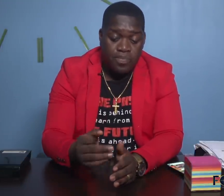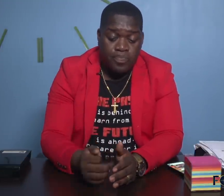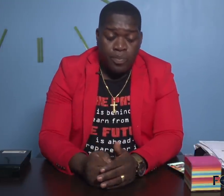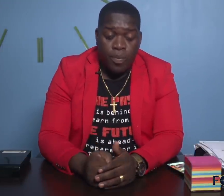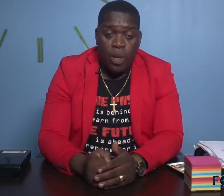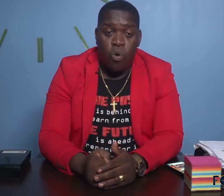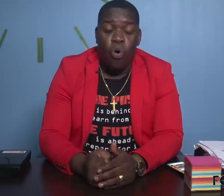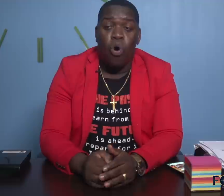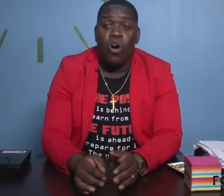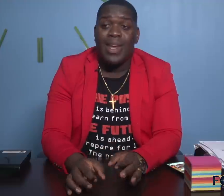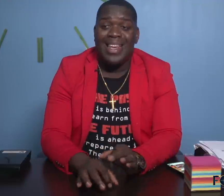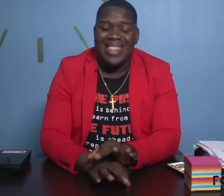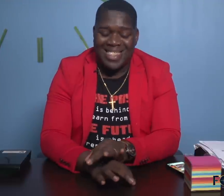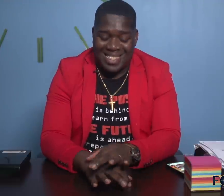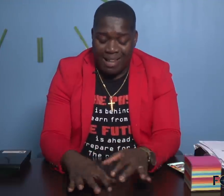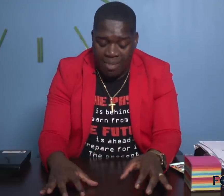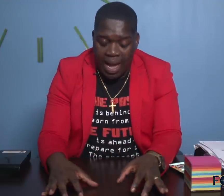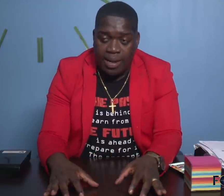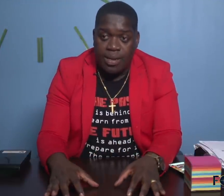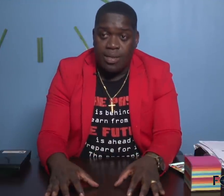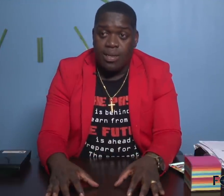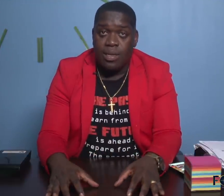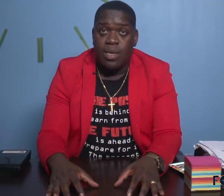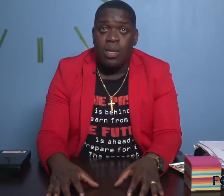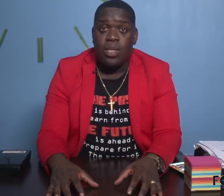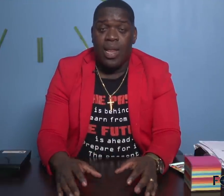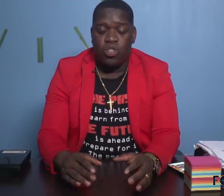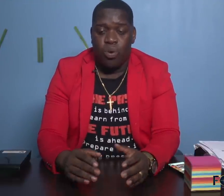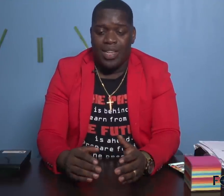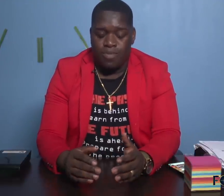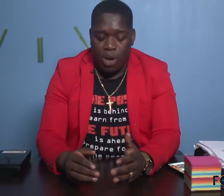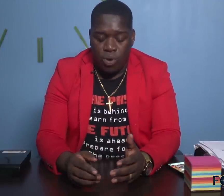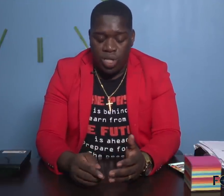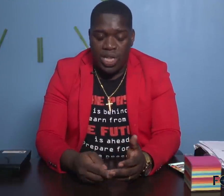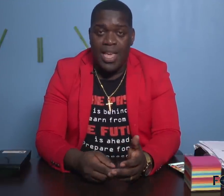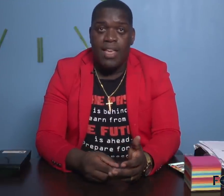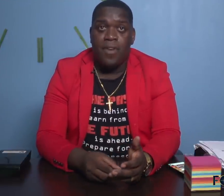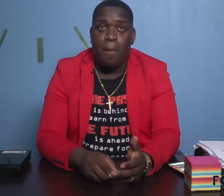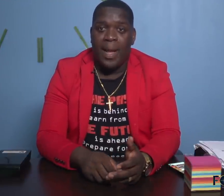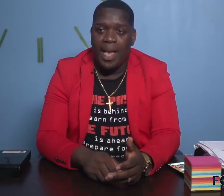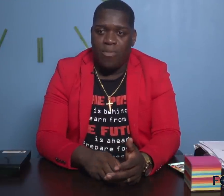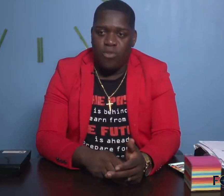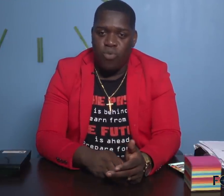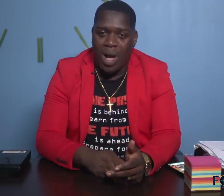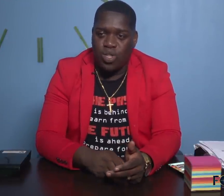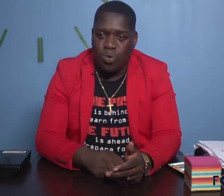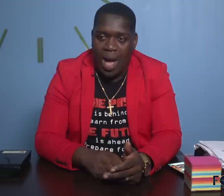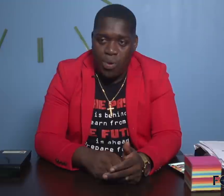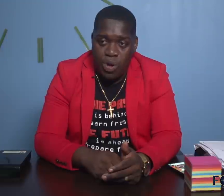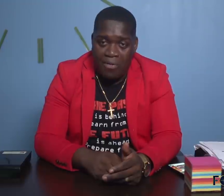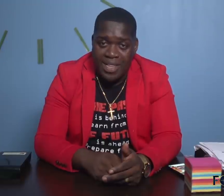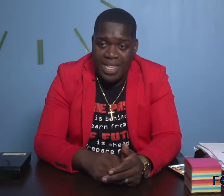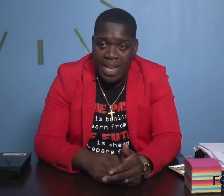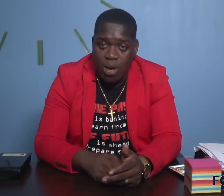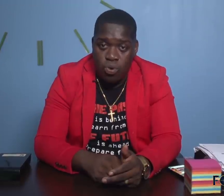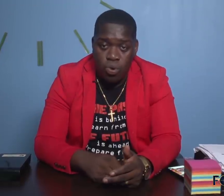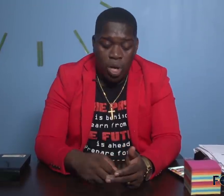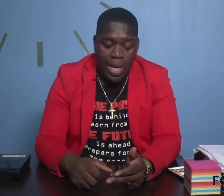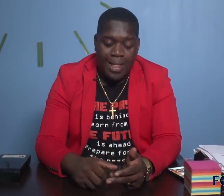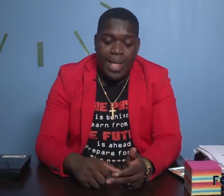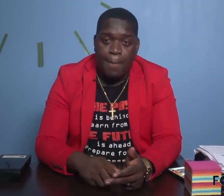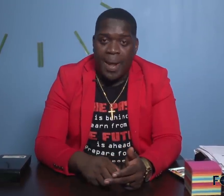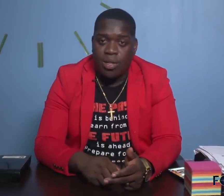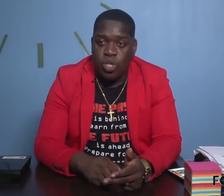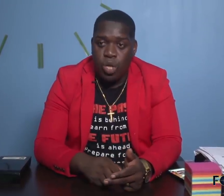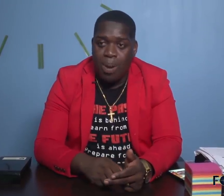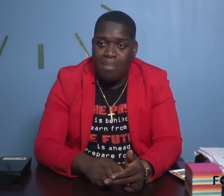poti, u hoort de standaard. Telek zoals maar kon je zeggen, je verpleeg voor was je aan een afetzena uno.